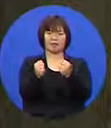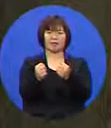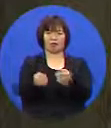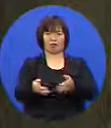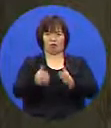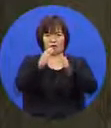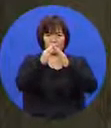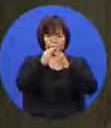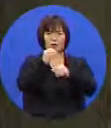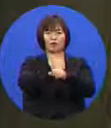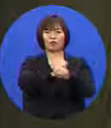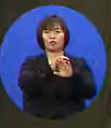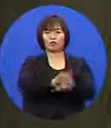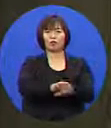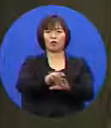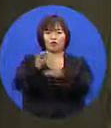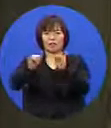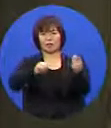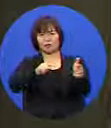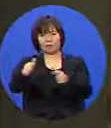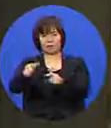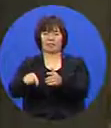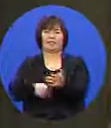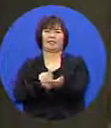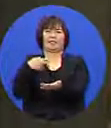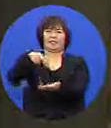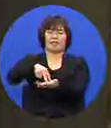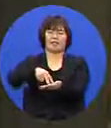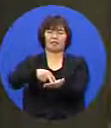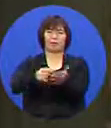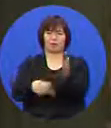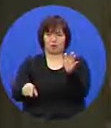건립을 해서 그 사람들이 자립할 수 있도록